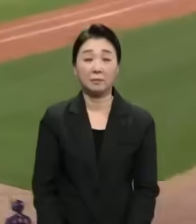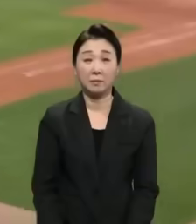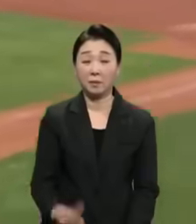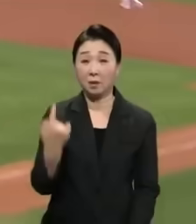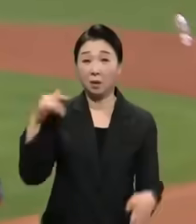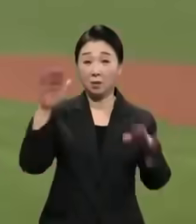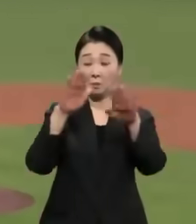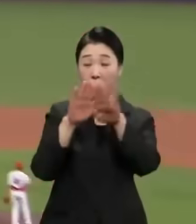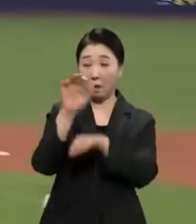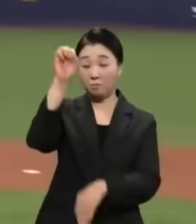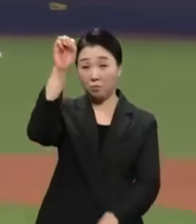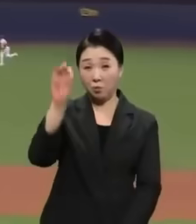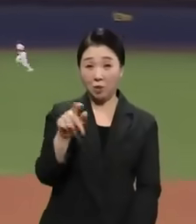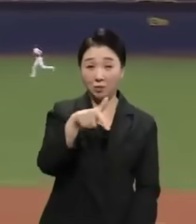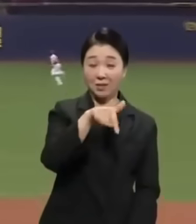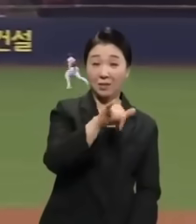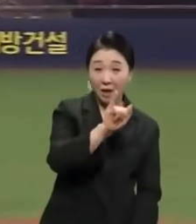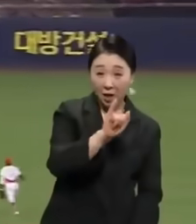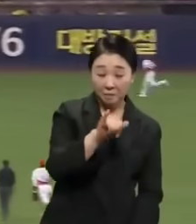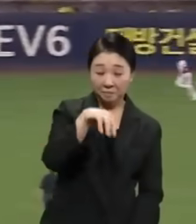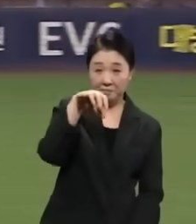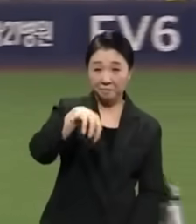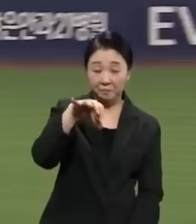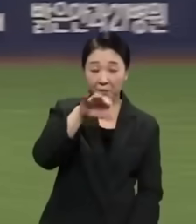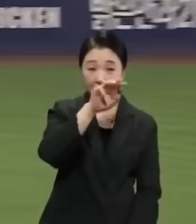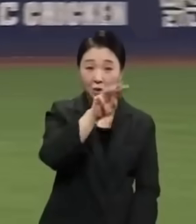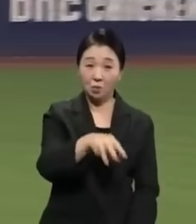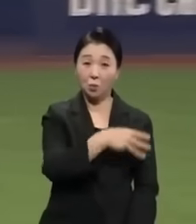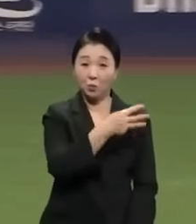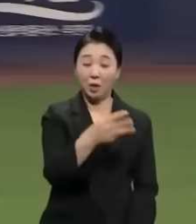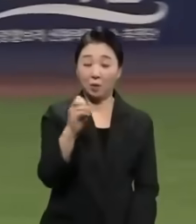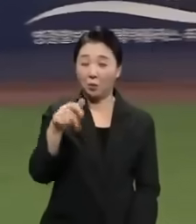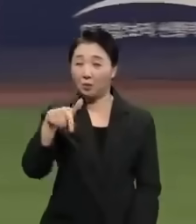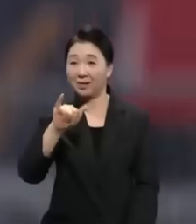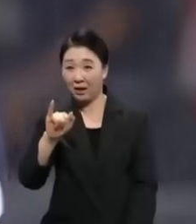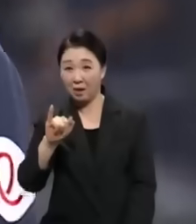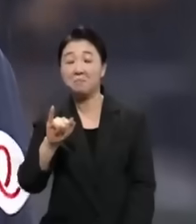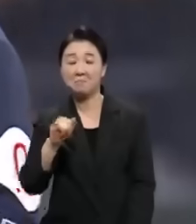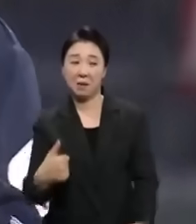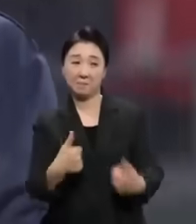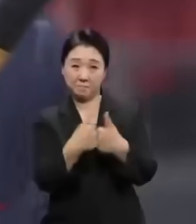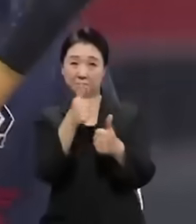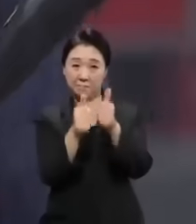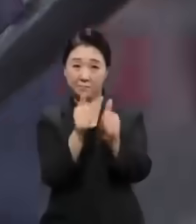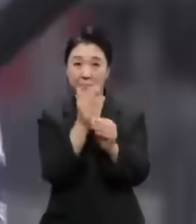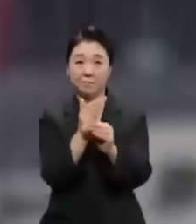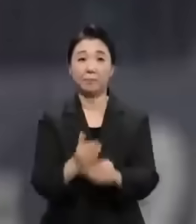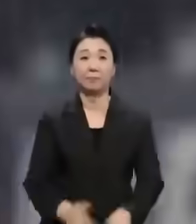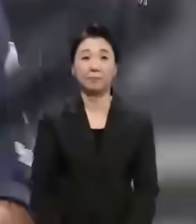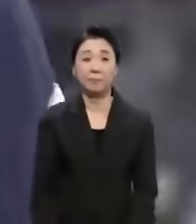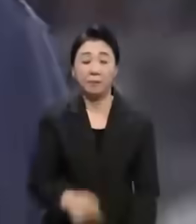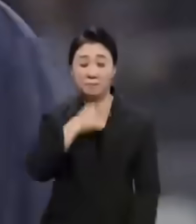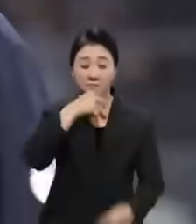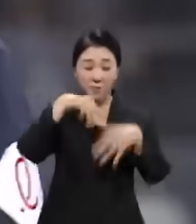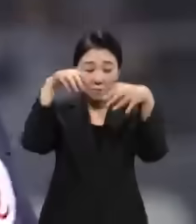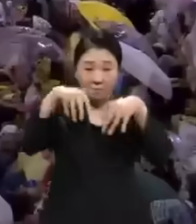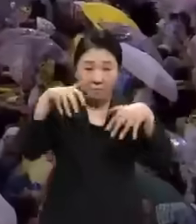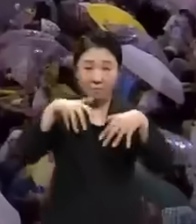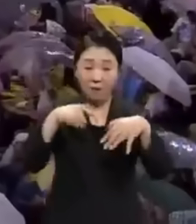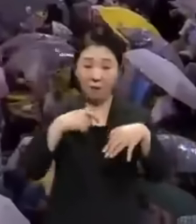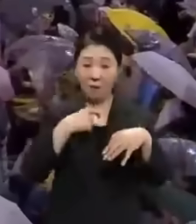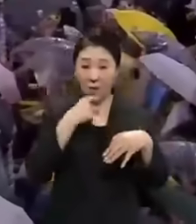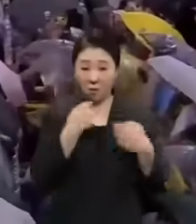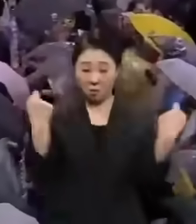어젯밤 광주 기아 챔피언스필드에서 열린 롯데 자이언츠와 기아 타이거즈의 경기입니다. 비가 내려도 우비를